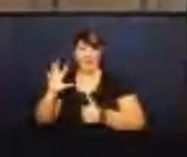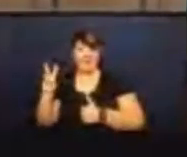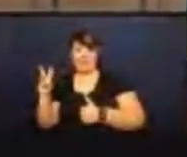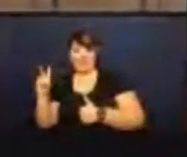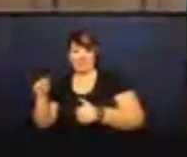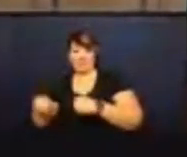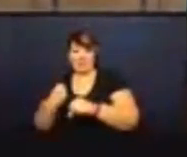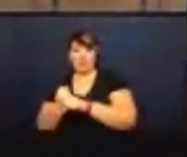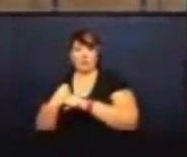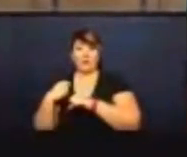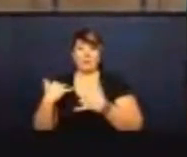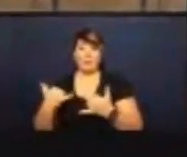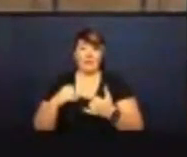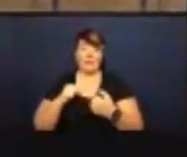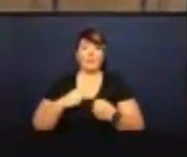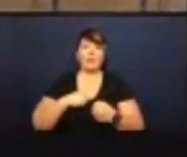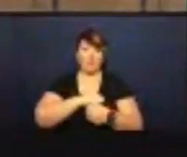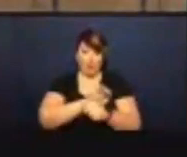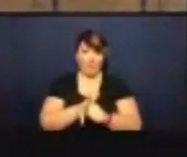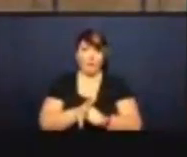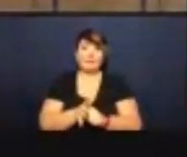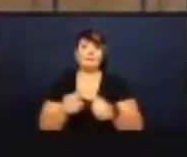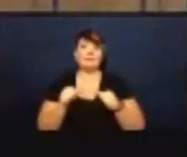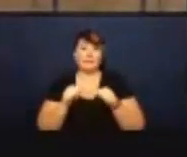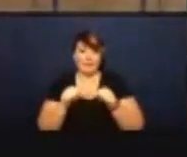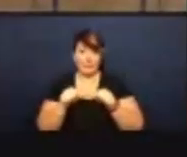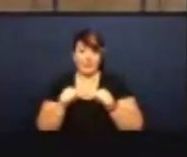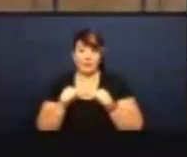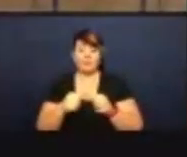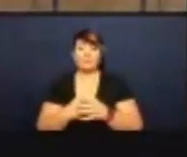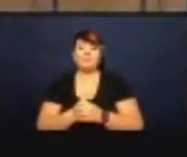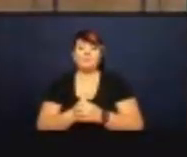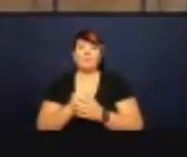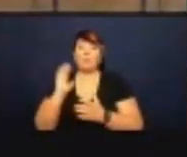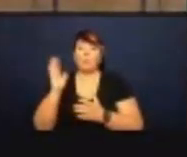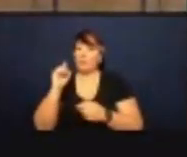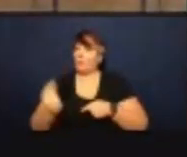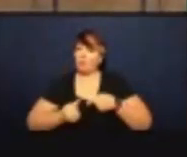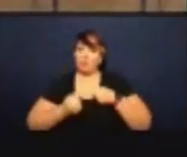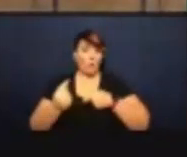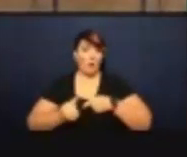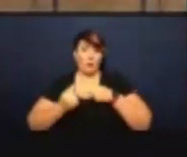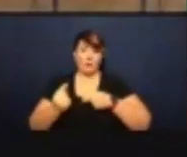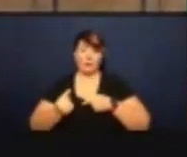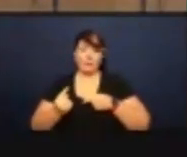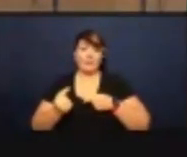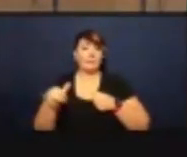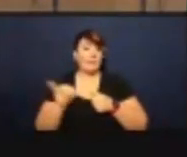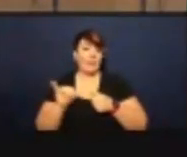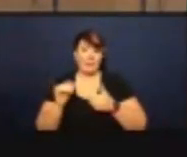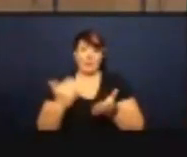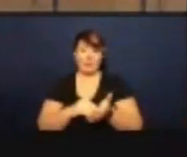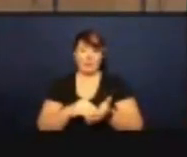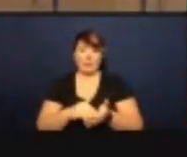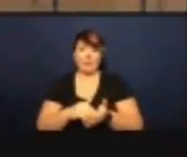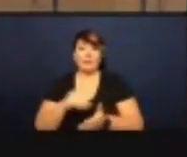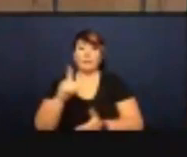ambazo zimekuwepo kwa miaka sita na ambazo zimefanya kuwa mbaya zaidi na COVID-19. Kwa